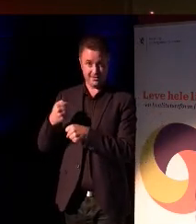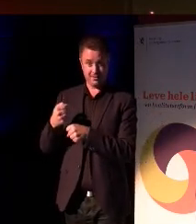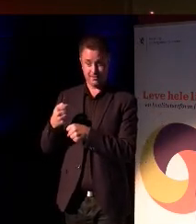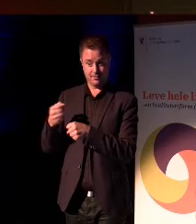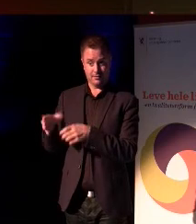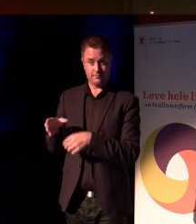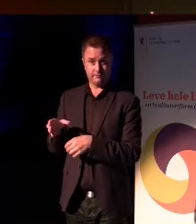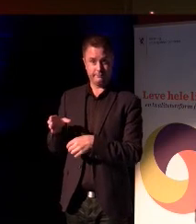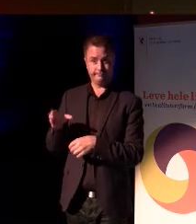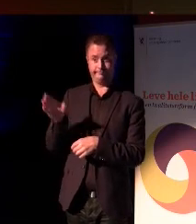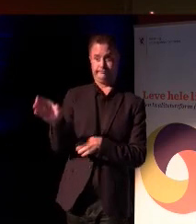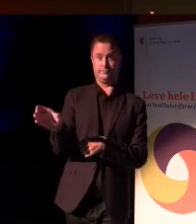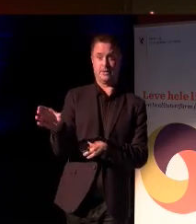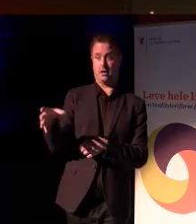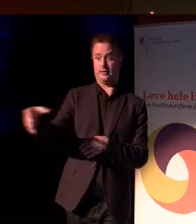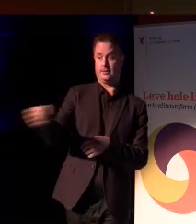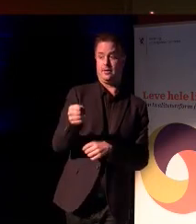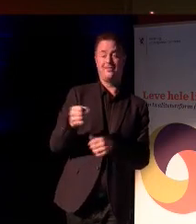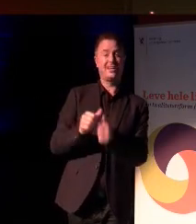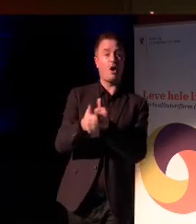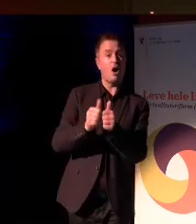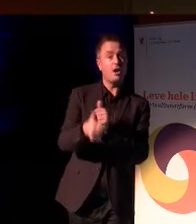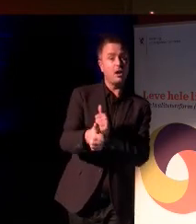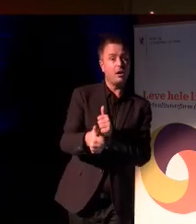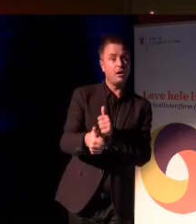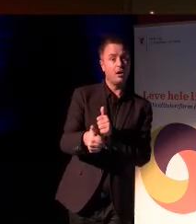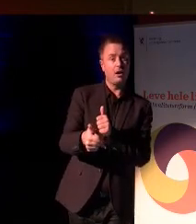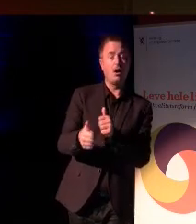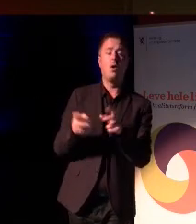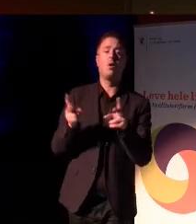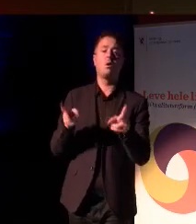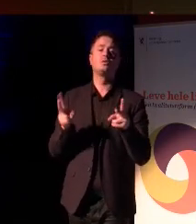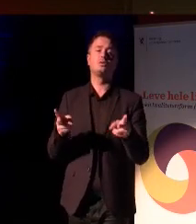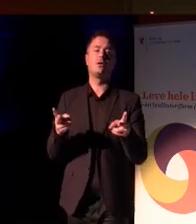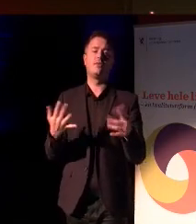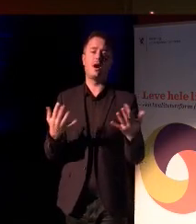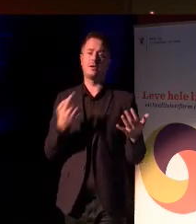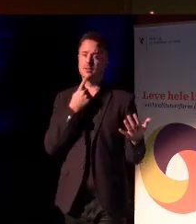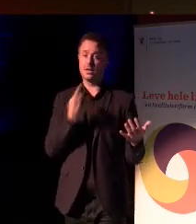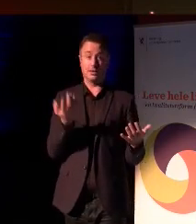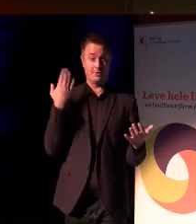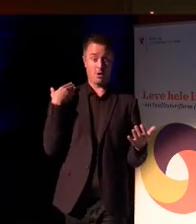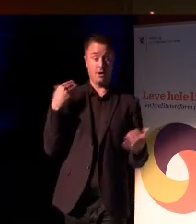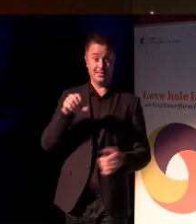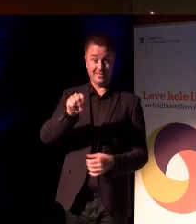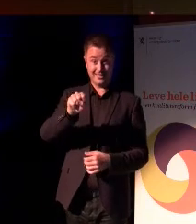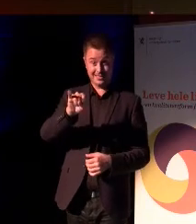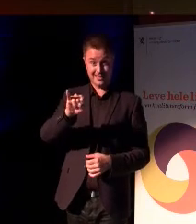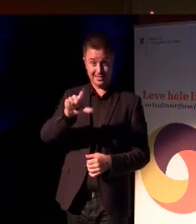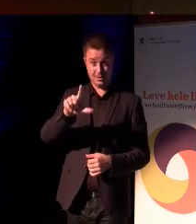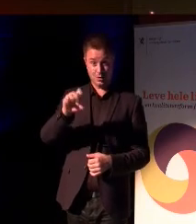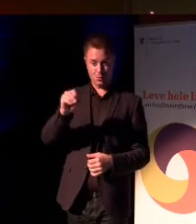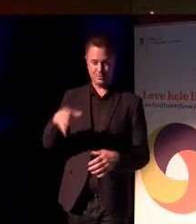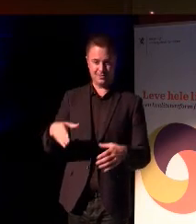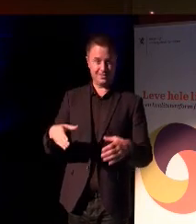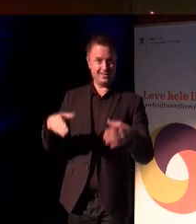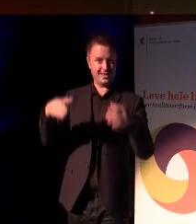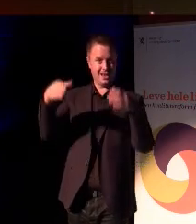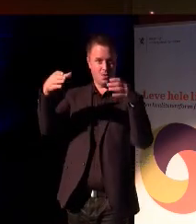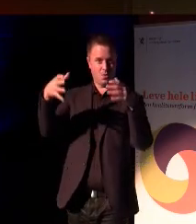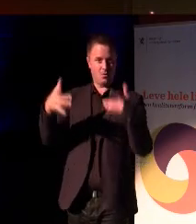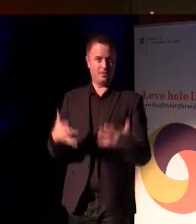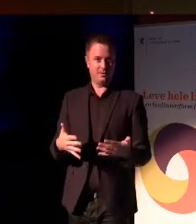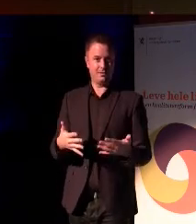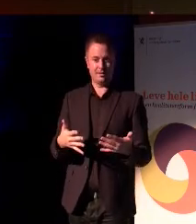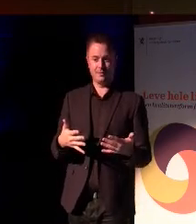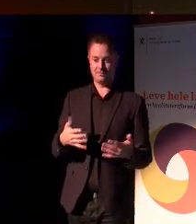De har også avdekket dette her som noen har vært inne på også tidligere, dette med siloer. At det var rimelig vanntette skott. Dette var ett